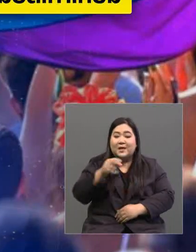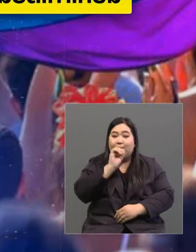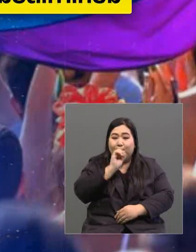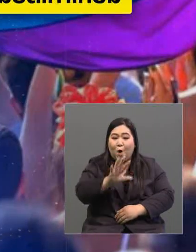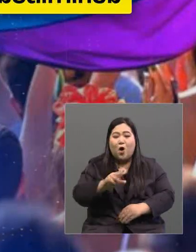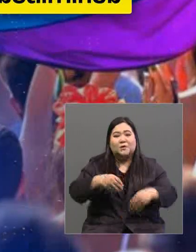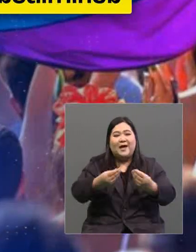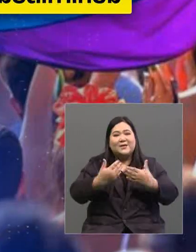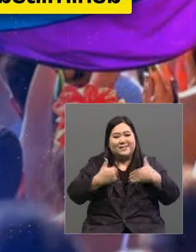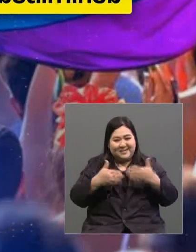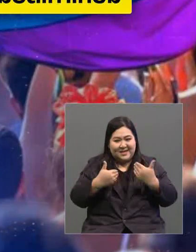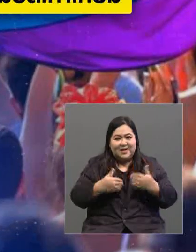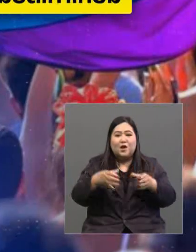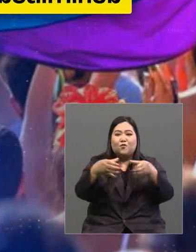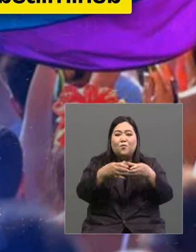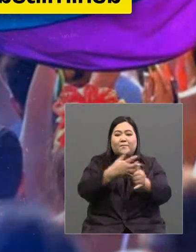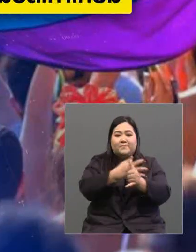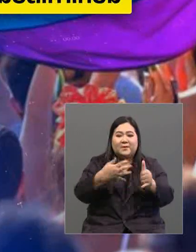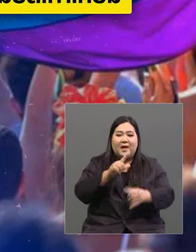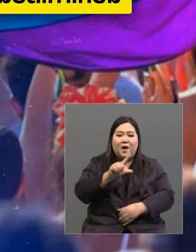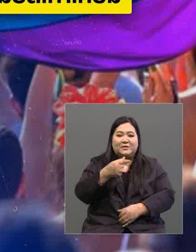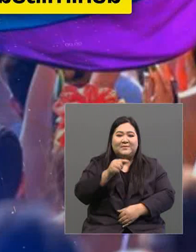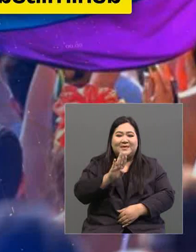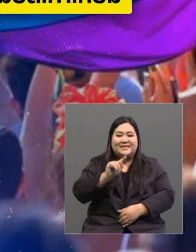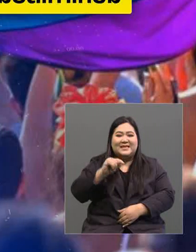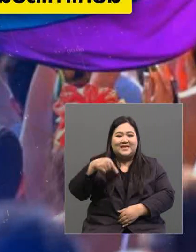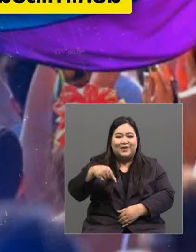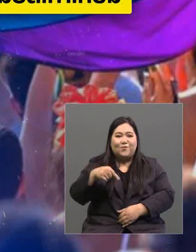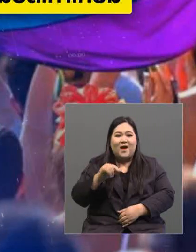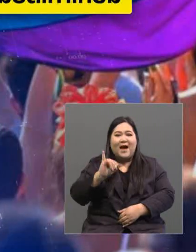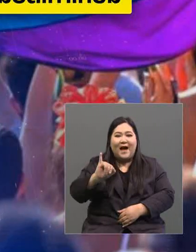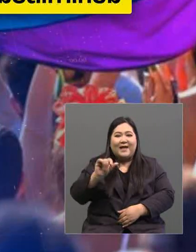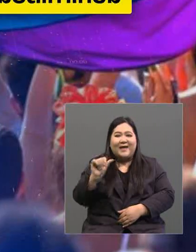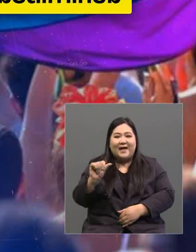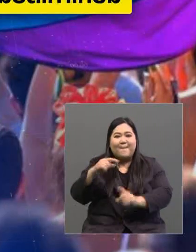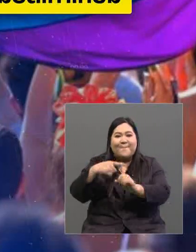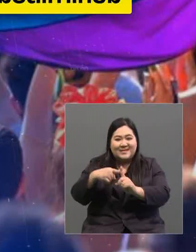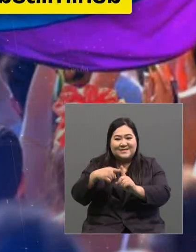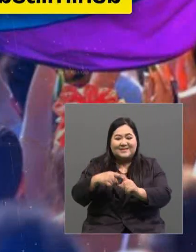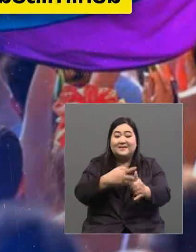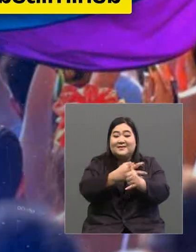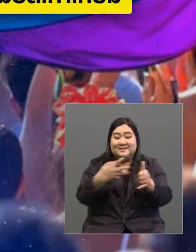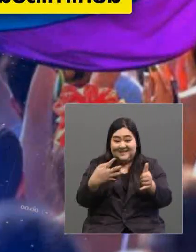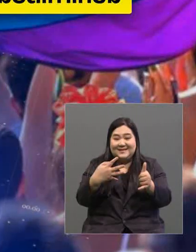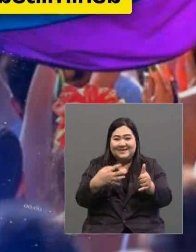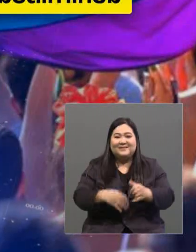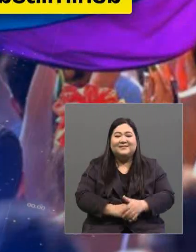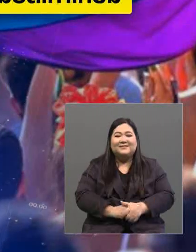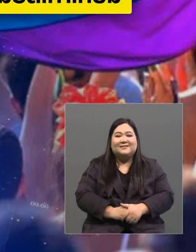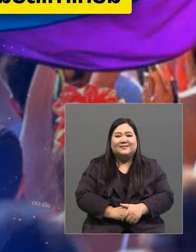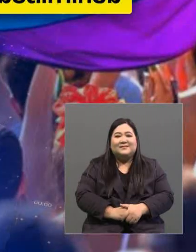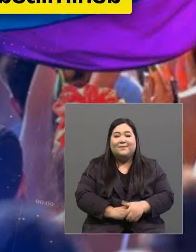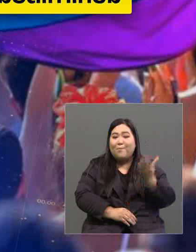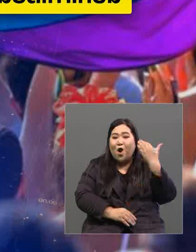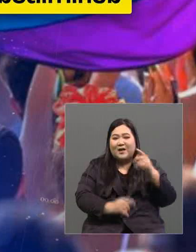ดีกับพี่น้องlgbtq i a Plusเราเริ่มชินนะคำว่าlgbtqพอ